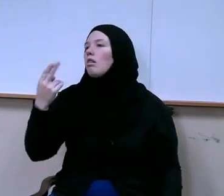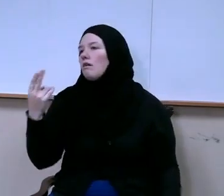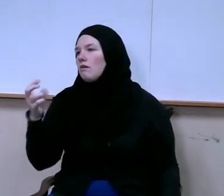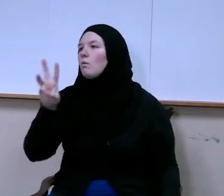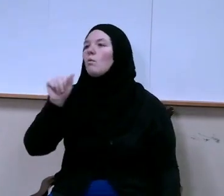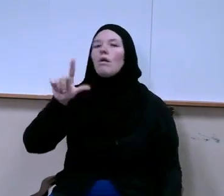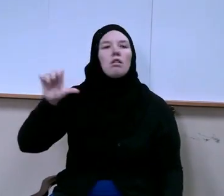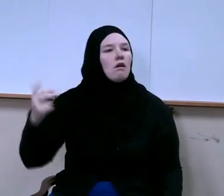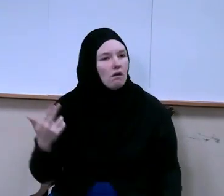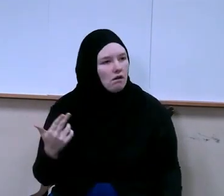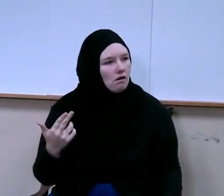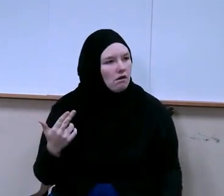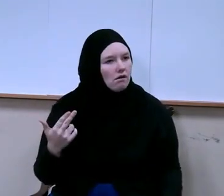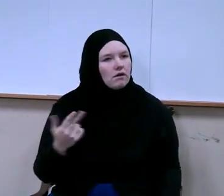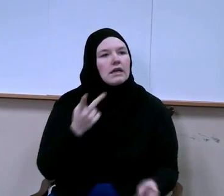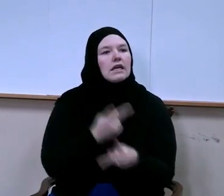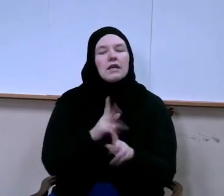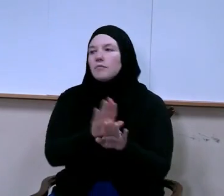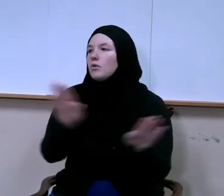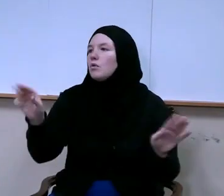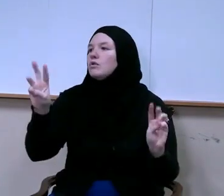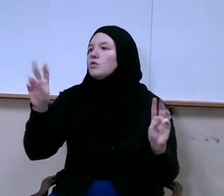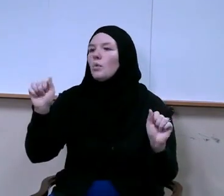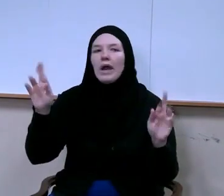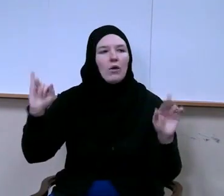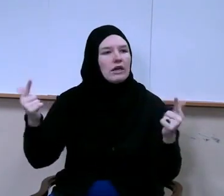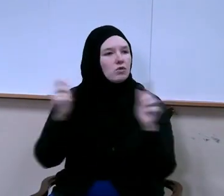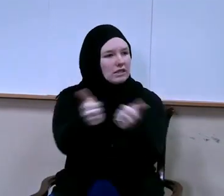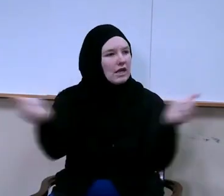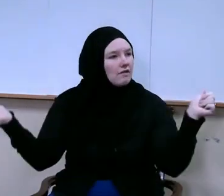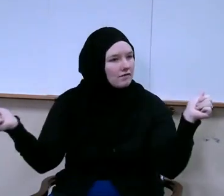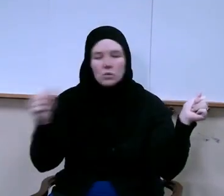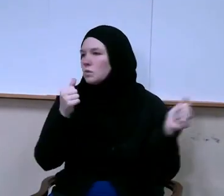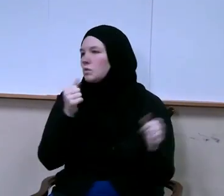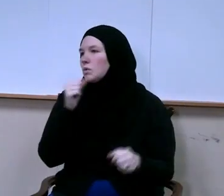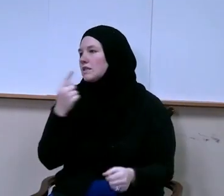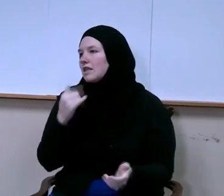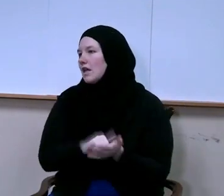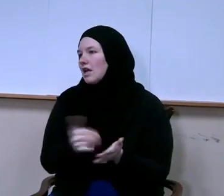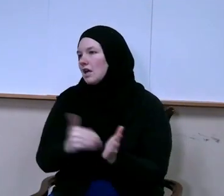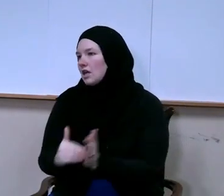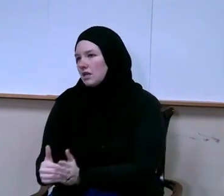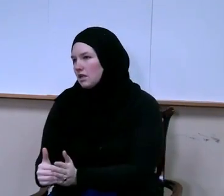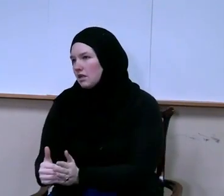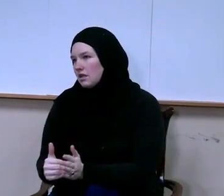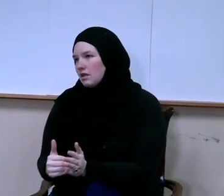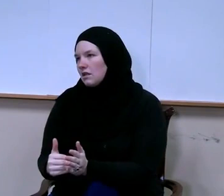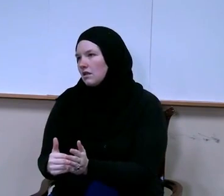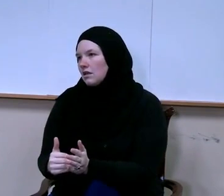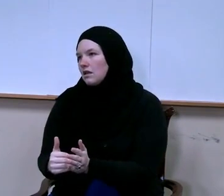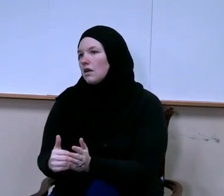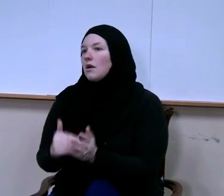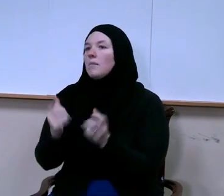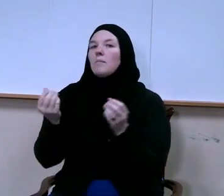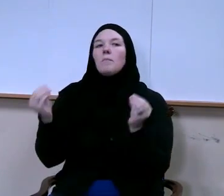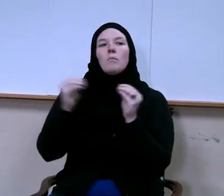وَاحْفَظُوا أَيْمَانَكُمْ. Keep your swearing to yourself. Don't keep swearing. And the more people